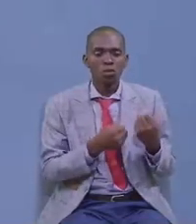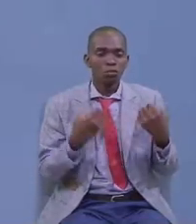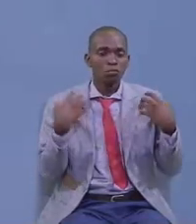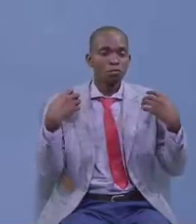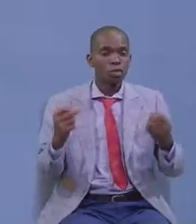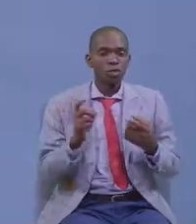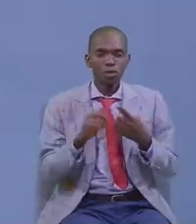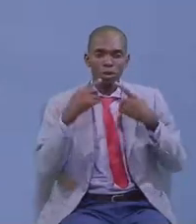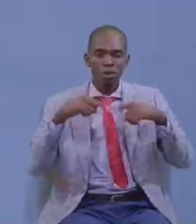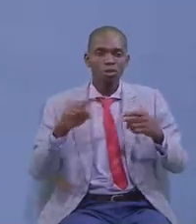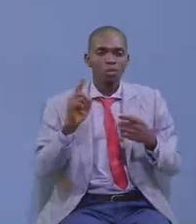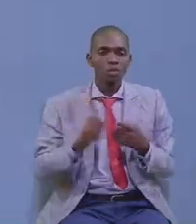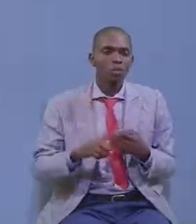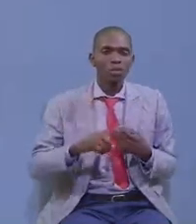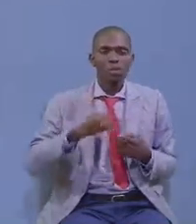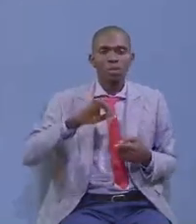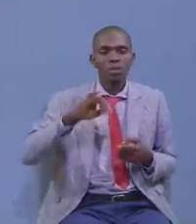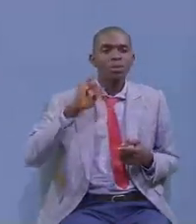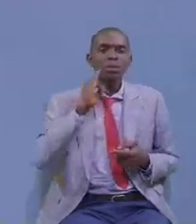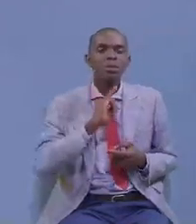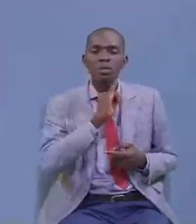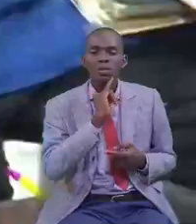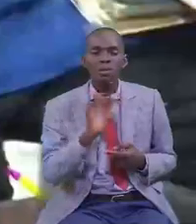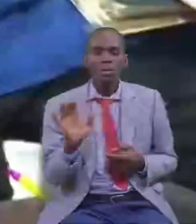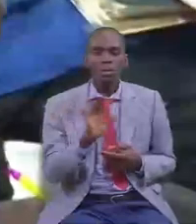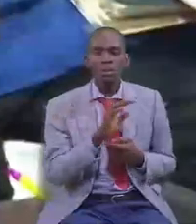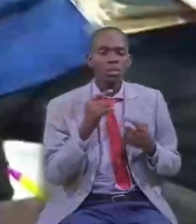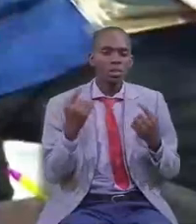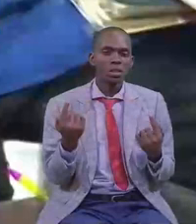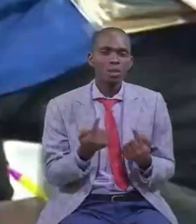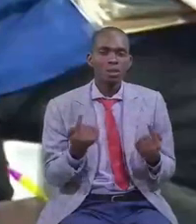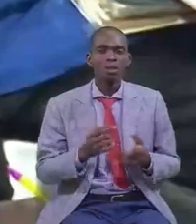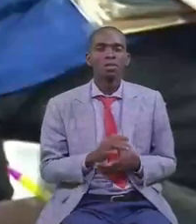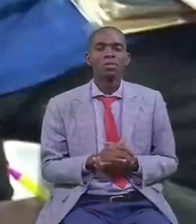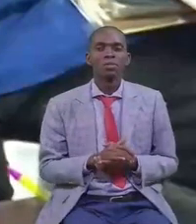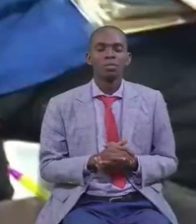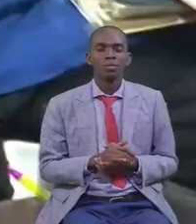Tu n'auras pas le courage de déclarer à Jacob, à Israël, son péché.